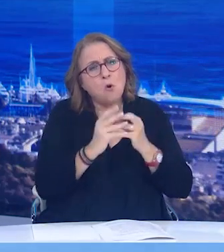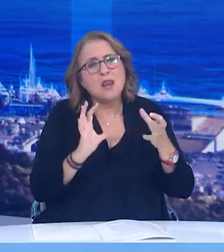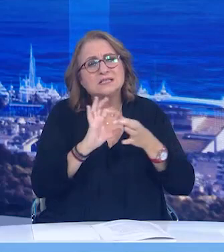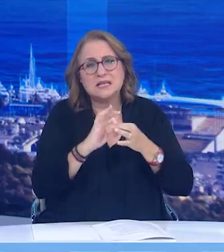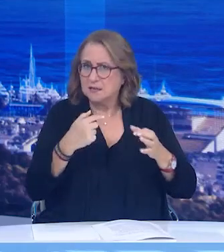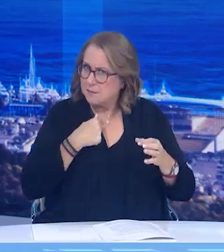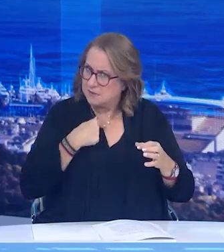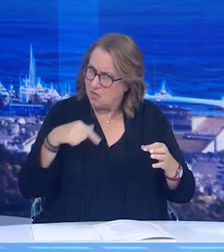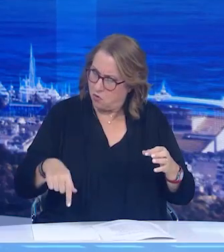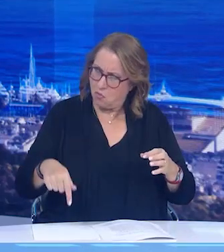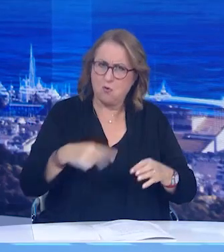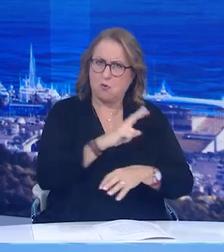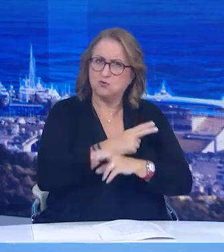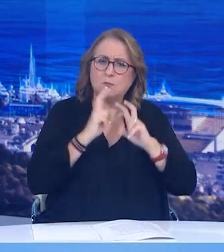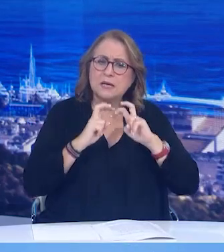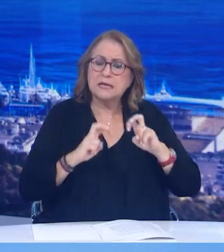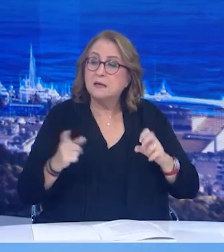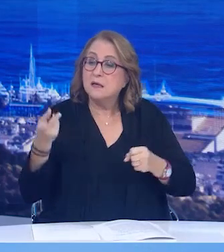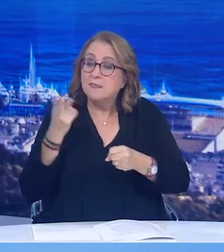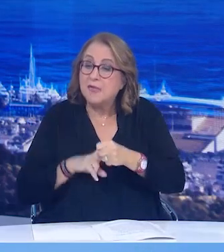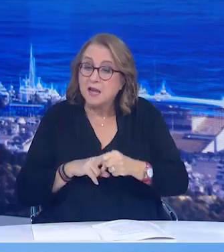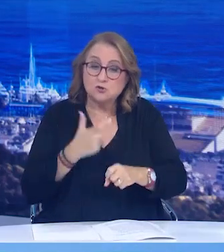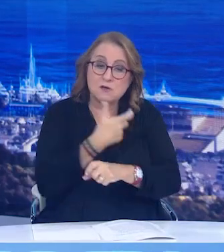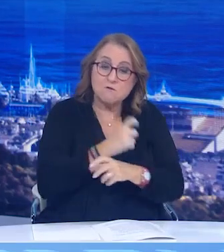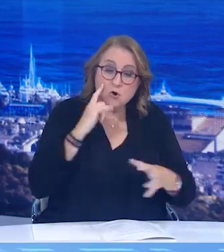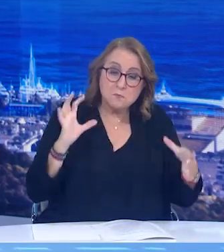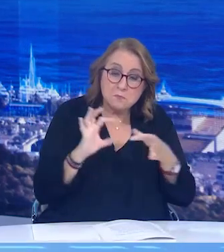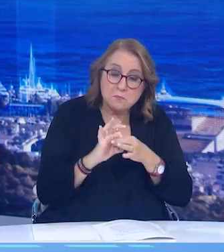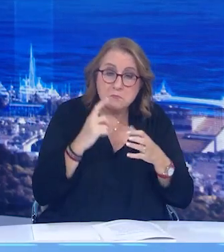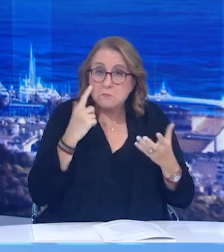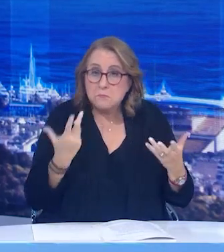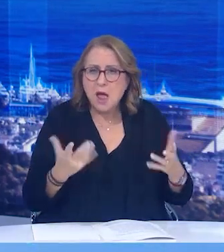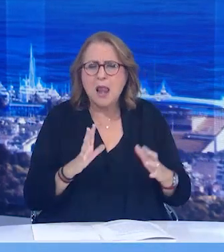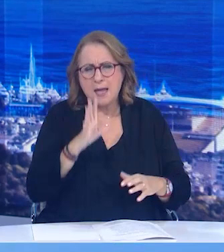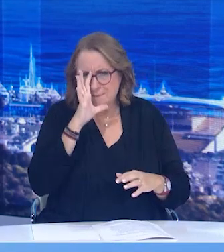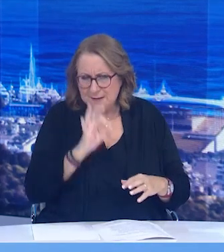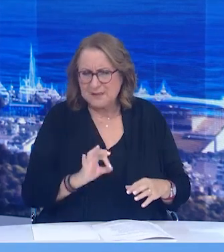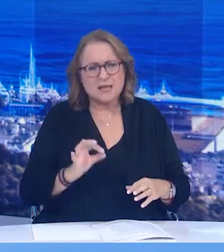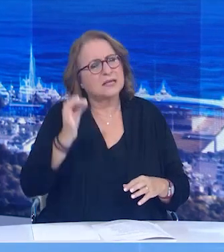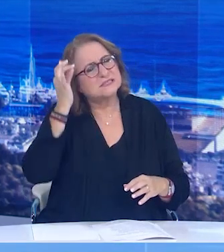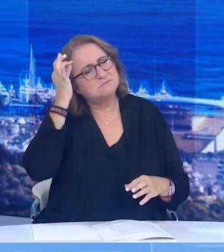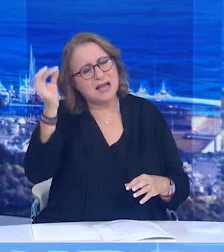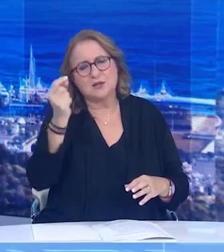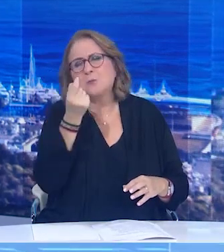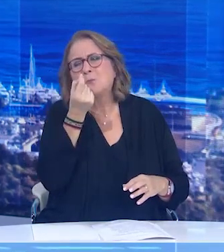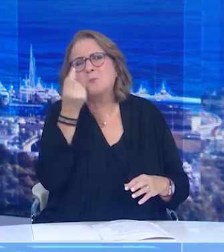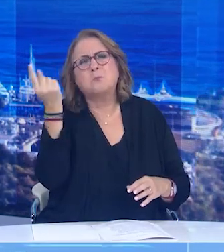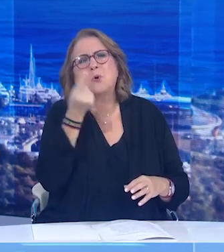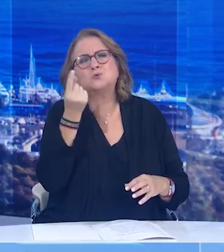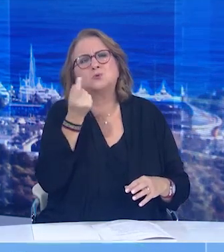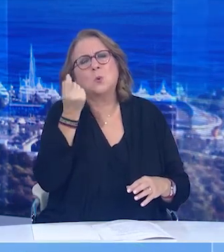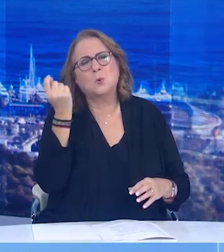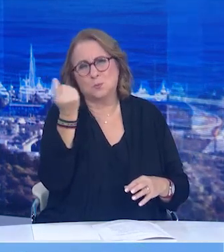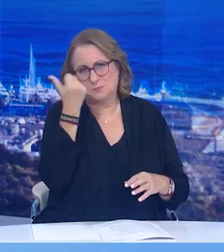κλινικές μελέτες. Όμως αυτό που αποδεικνύεται ότι μπορεί να έχει πραγματικά σχέση είναι ένα πάρα πολύ μικρό ποσοστό. Το όφελος λοιπόν από